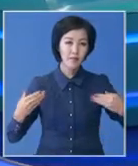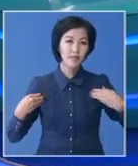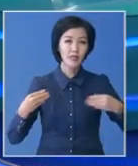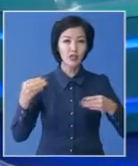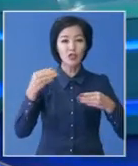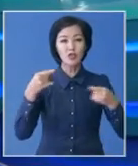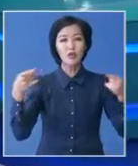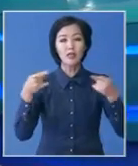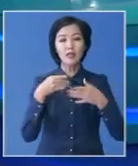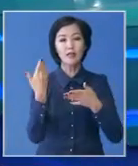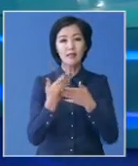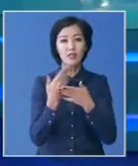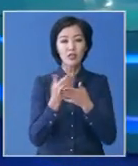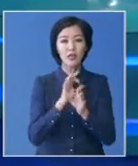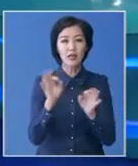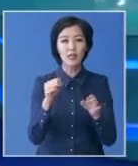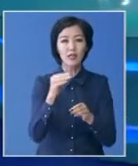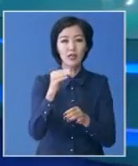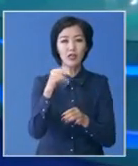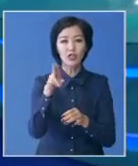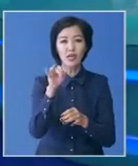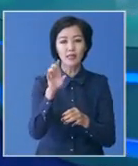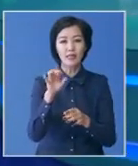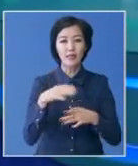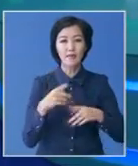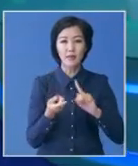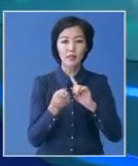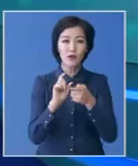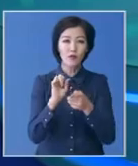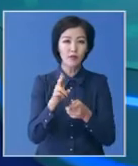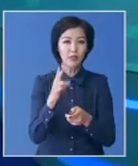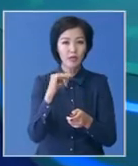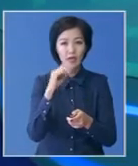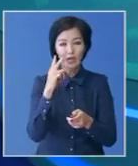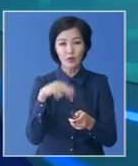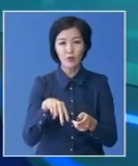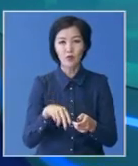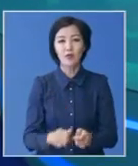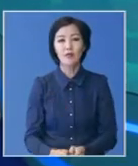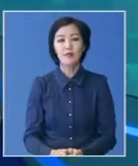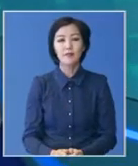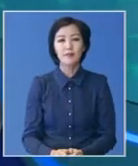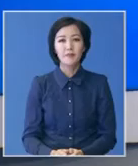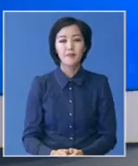Армысыздар, ардақты ағайын, жетсу арнасының тікелей эфирінде жаңалықтар, студияда Жадыра Серікқызы және суда дырмашы Айгүл Жұмашқызы.